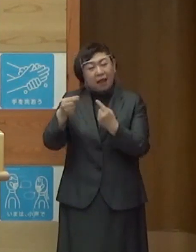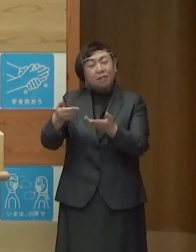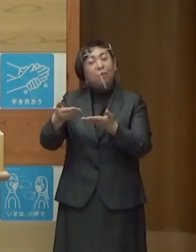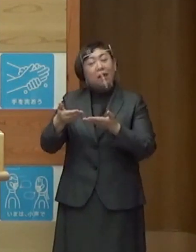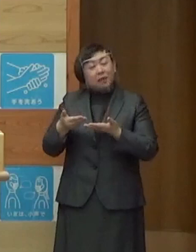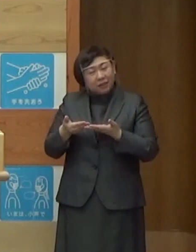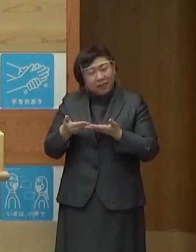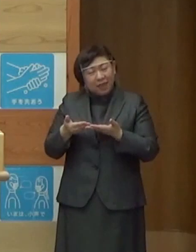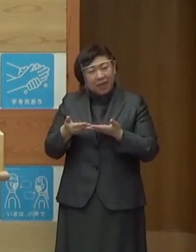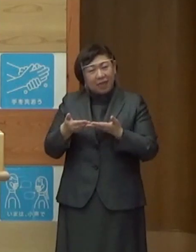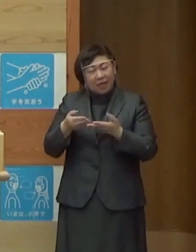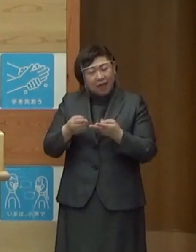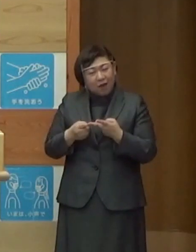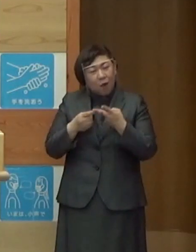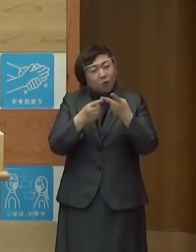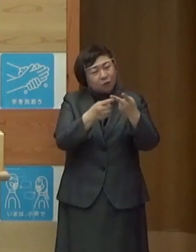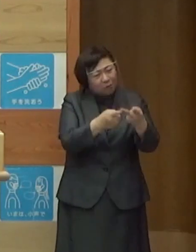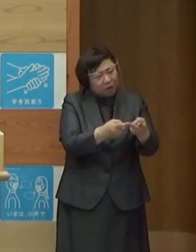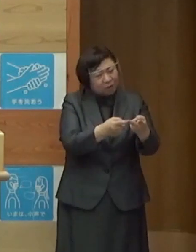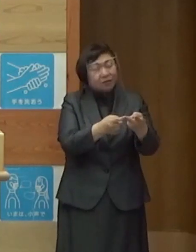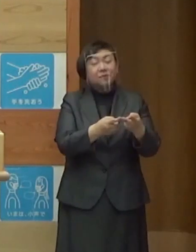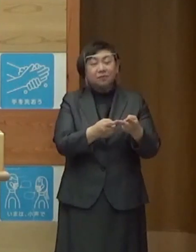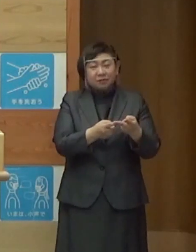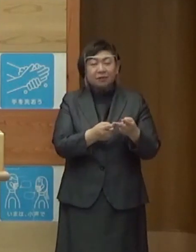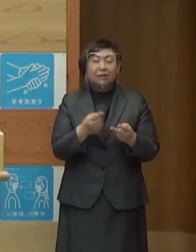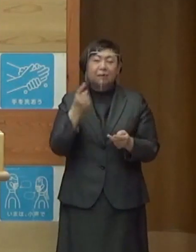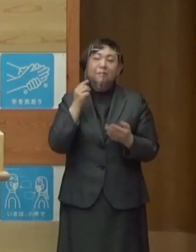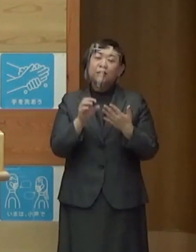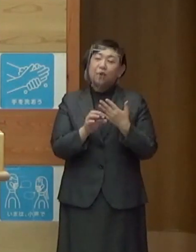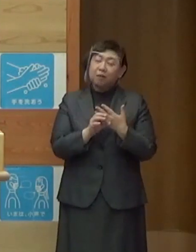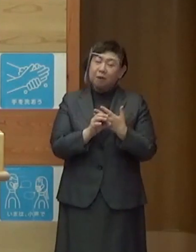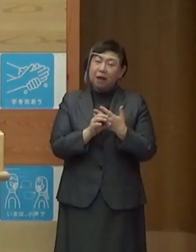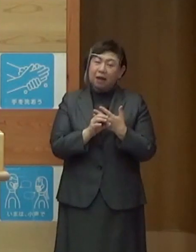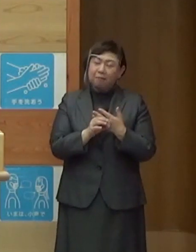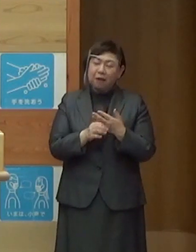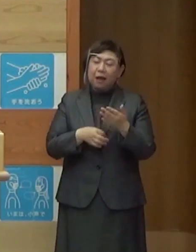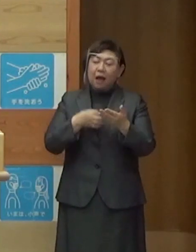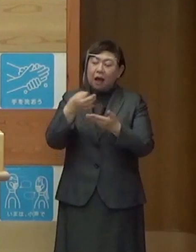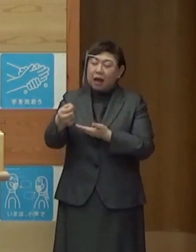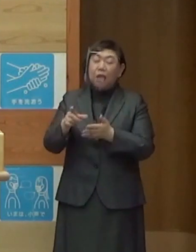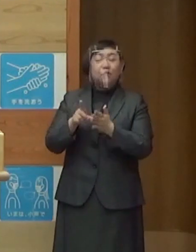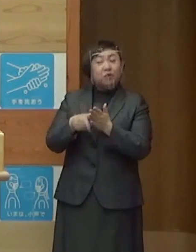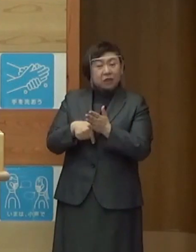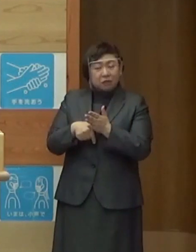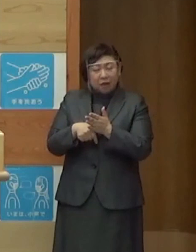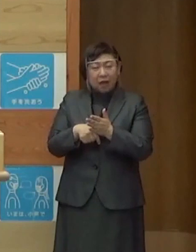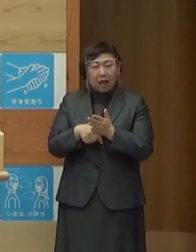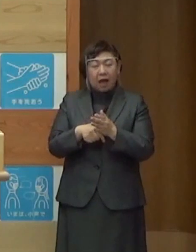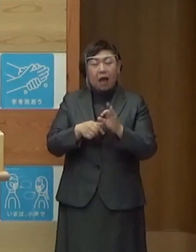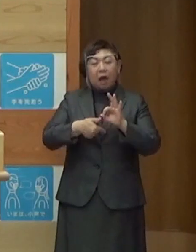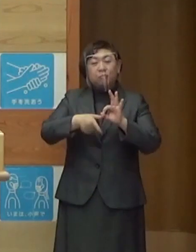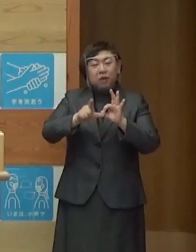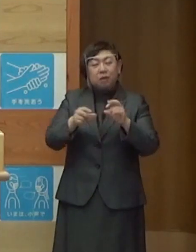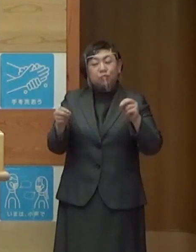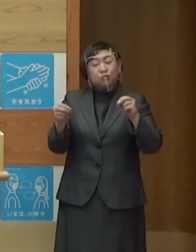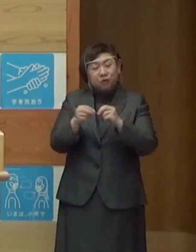ですね、送っていただく、まあ、例えばそれを、買っていただく際にはこういったプレミアム付きの商品券の利用ができます